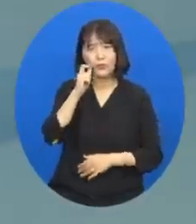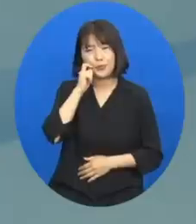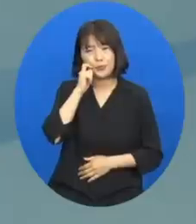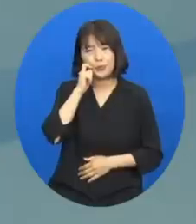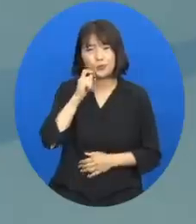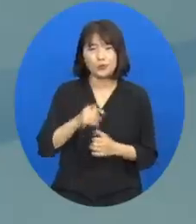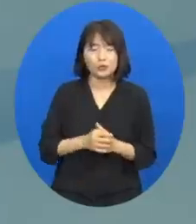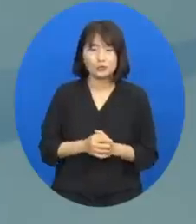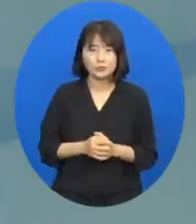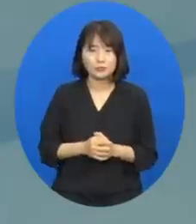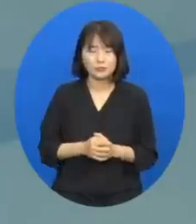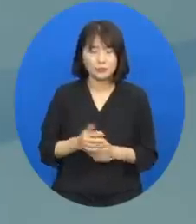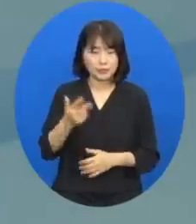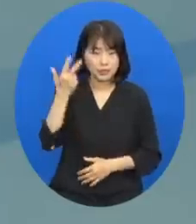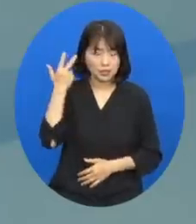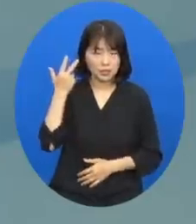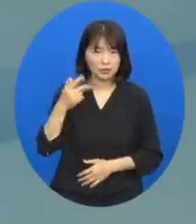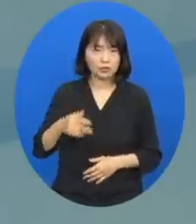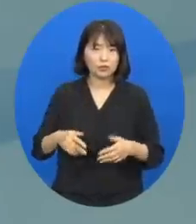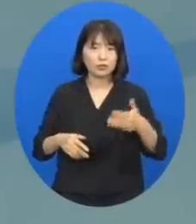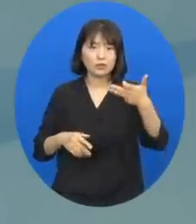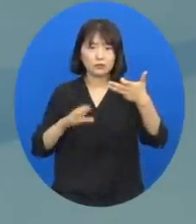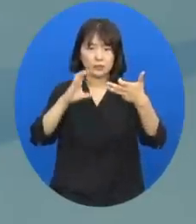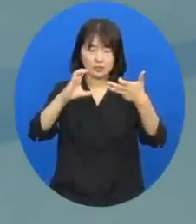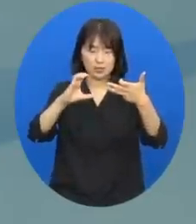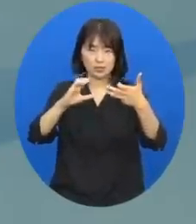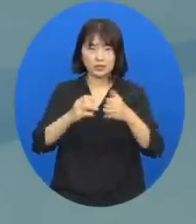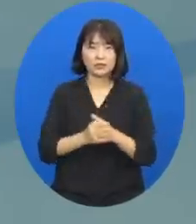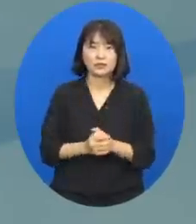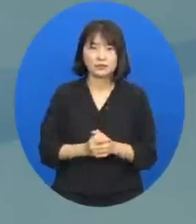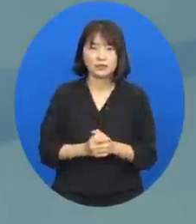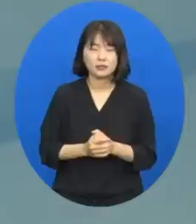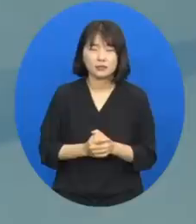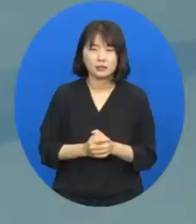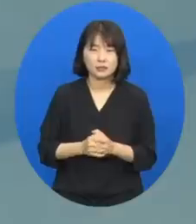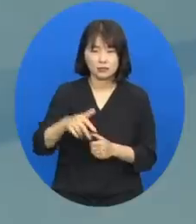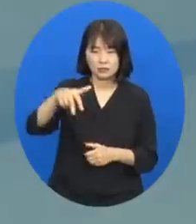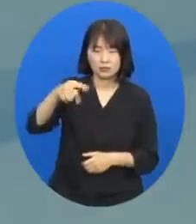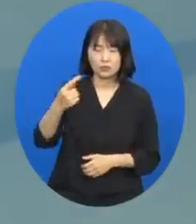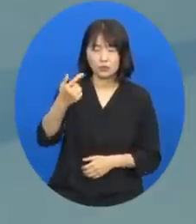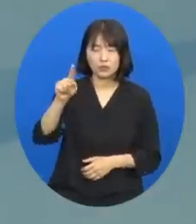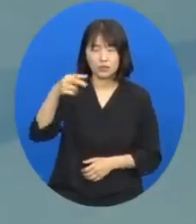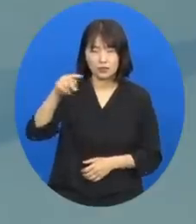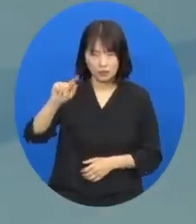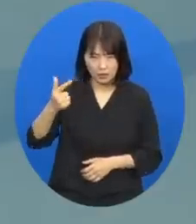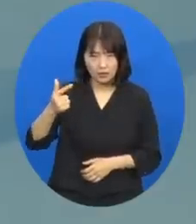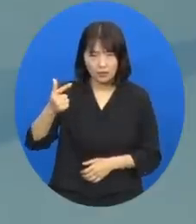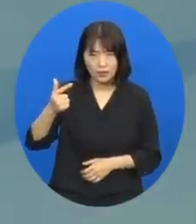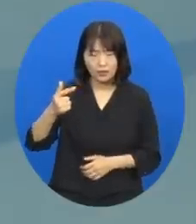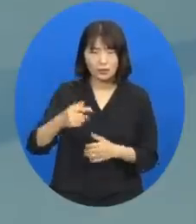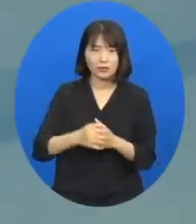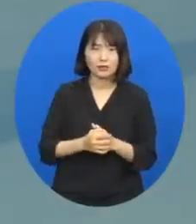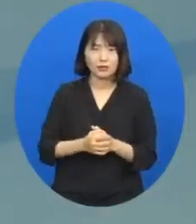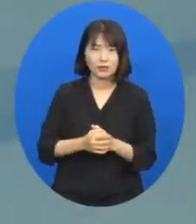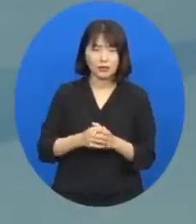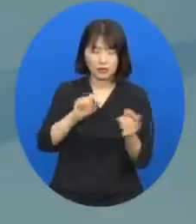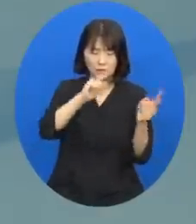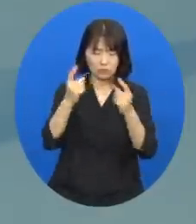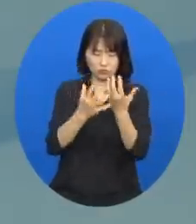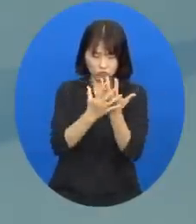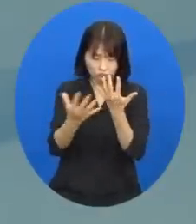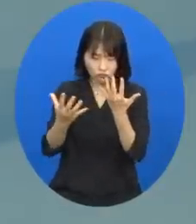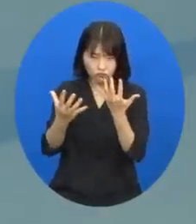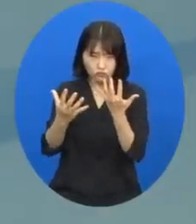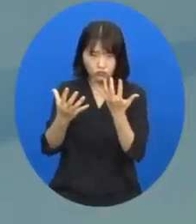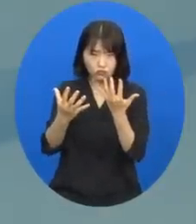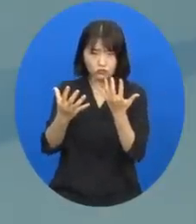18세기 미국의 조나단 에드워즈가 1차 대각성 운동이 주역 그 중심이 있었습니다 붕 에 역사를 관사를 했어요